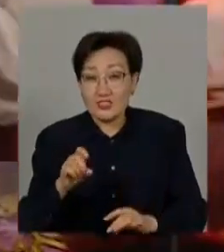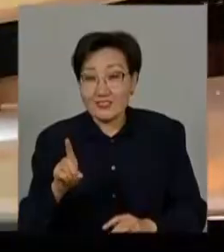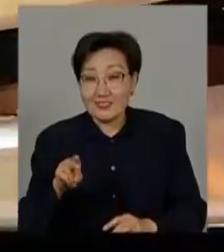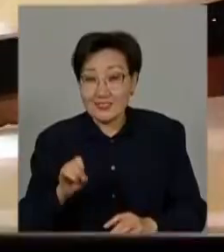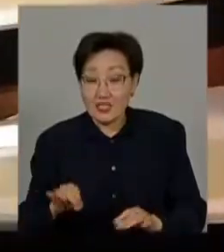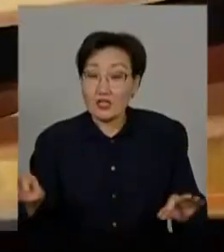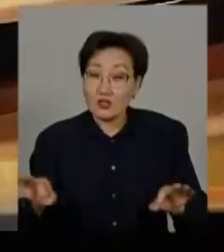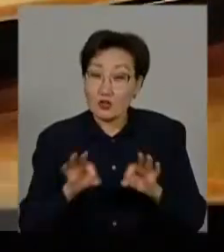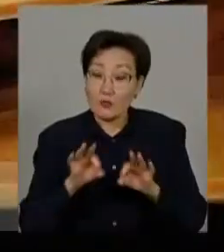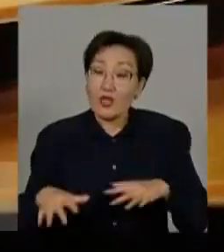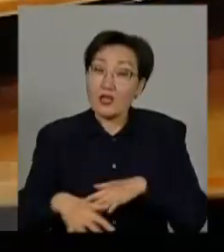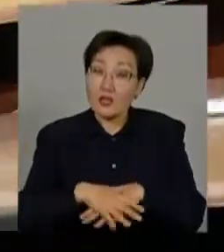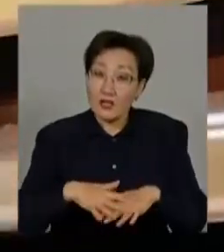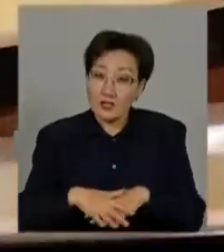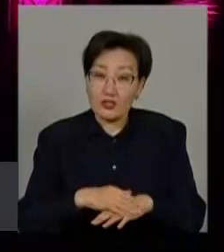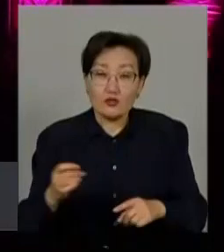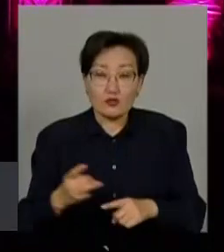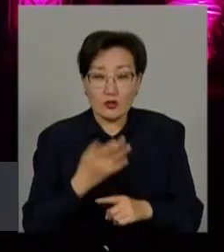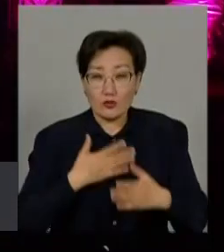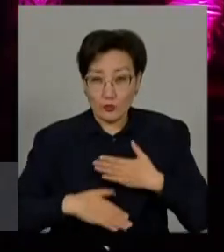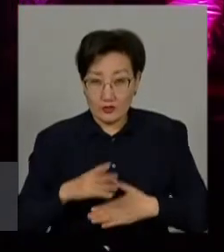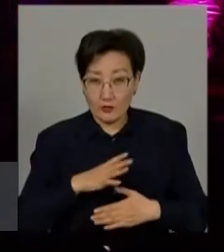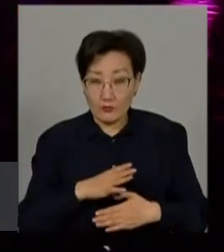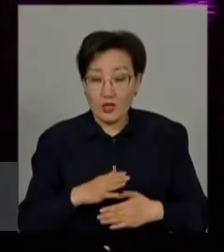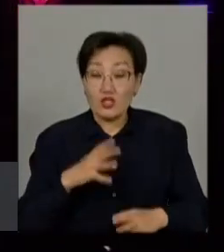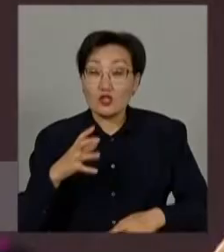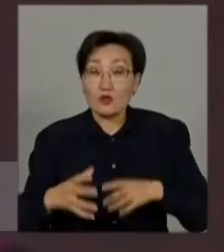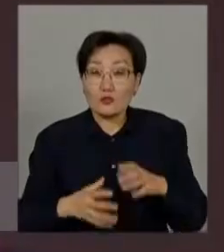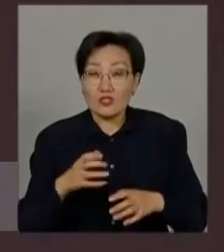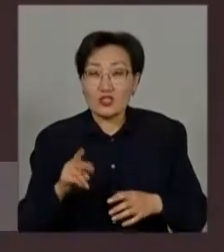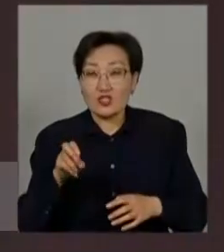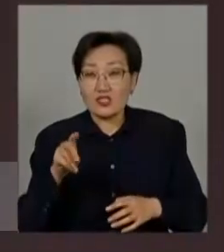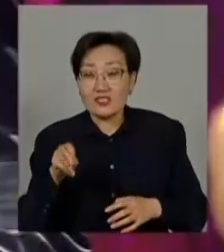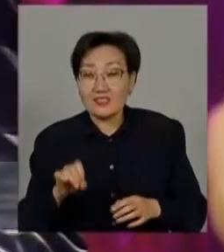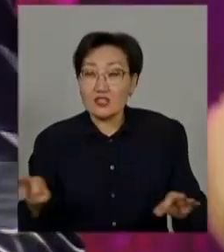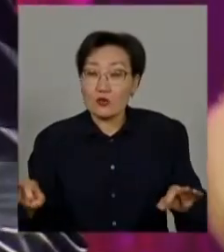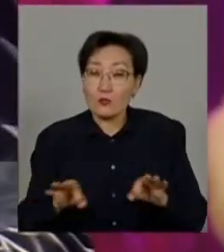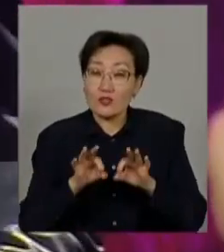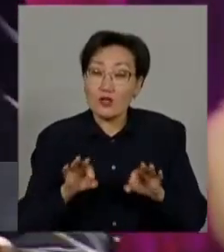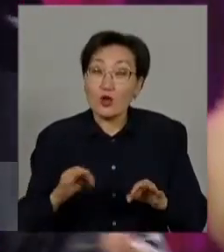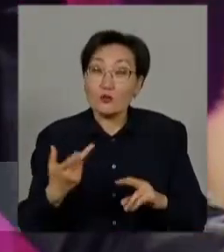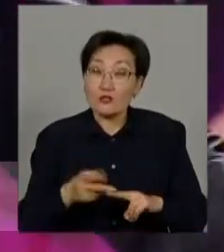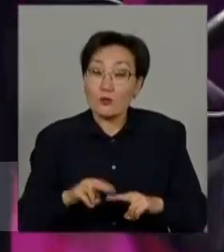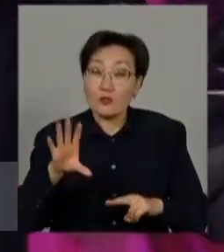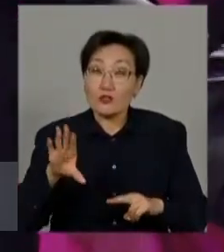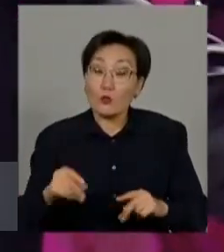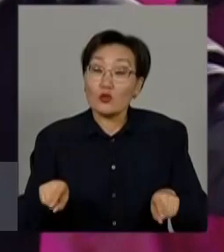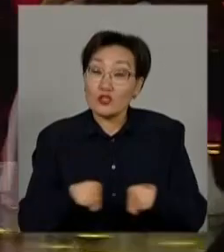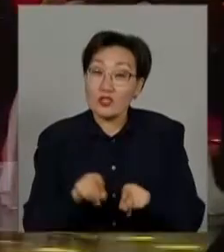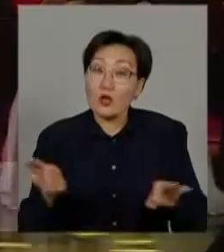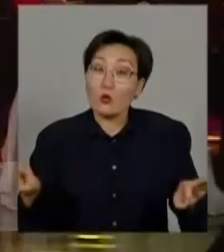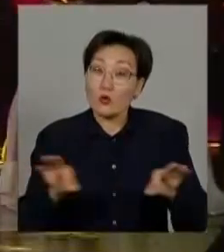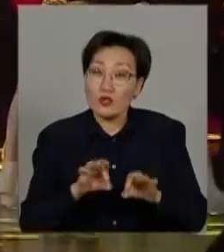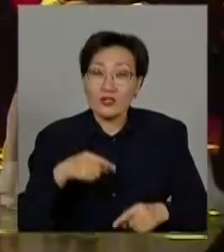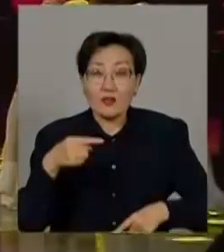шырқалып, көпті тағы бір мәрте марқайтты. Расымен де жаһанды Жезгиік жыр болып шарлаған Кәкеңнің өміршең өлеңдері ешқашан